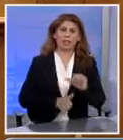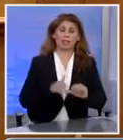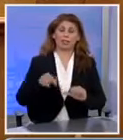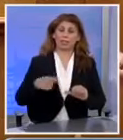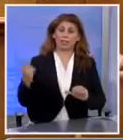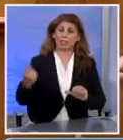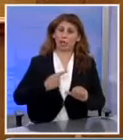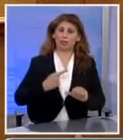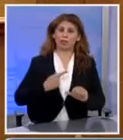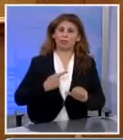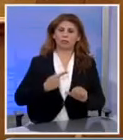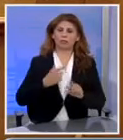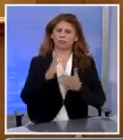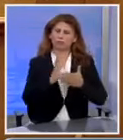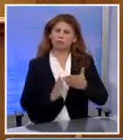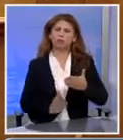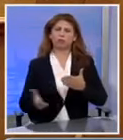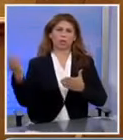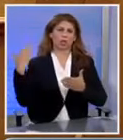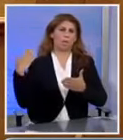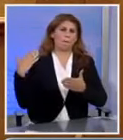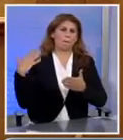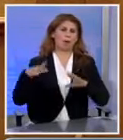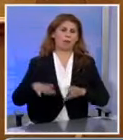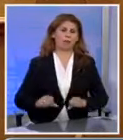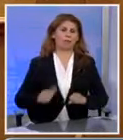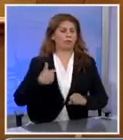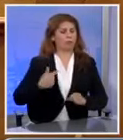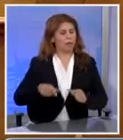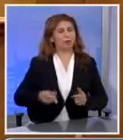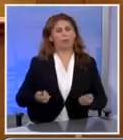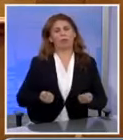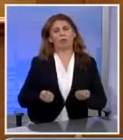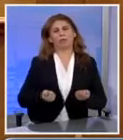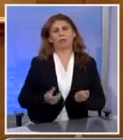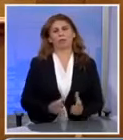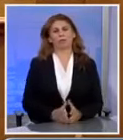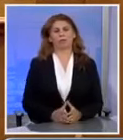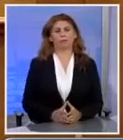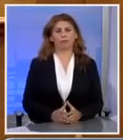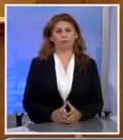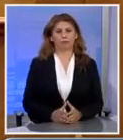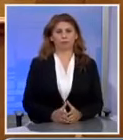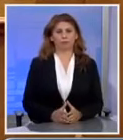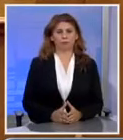εντολή ρήξης με το παλιό καθεστώς θα υλοποιήσουμε.